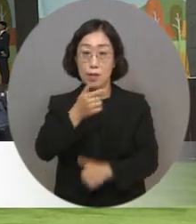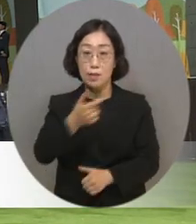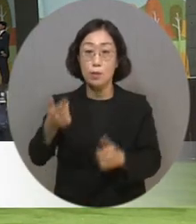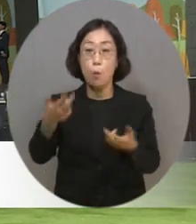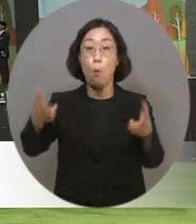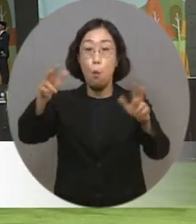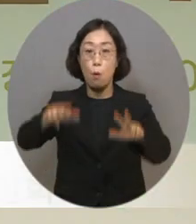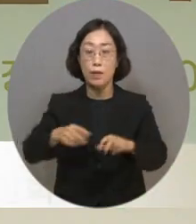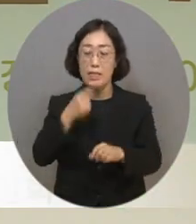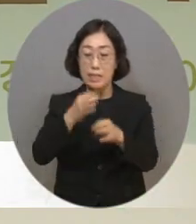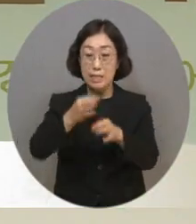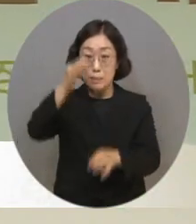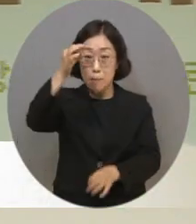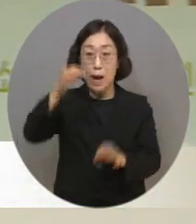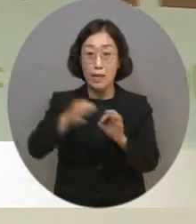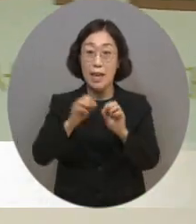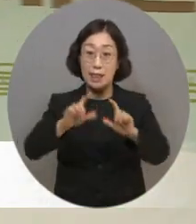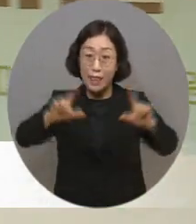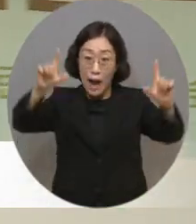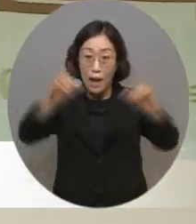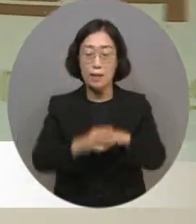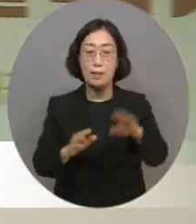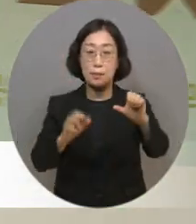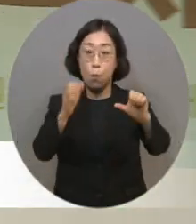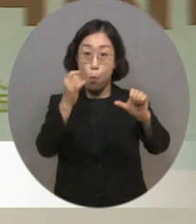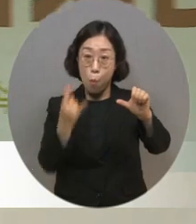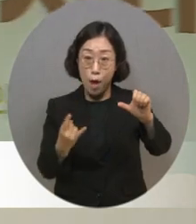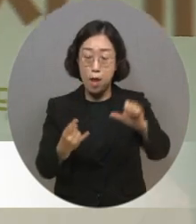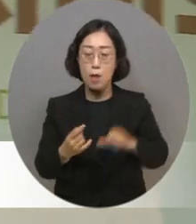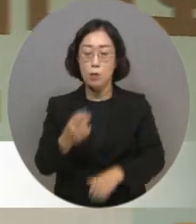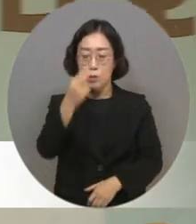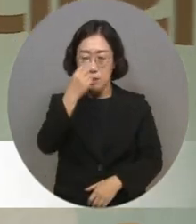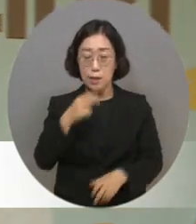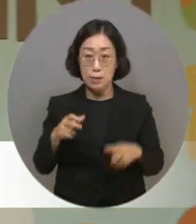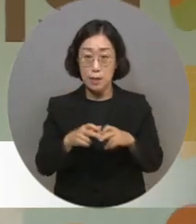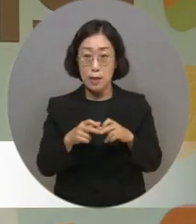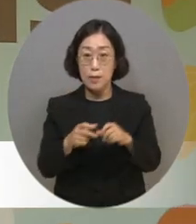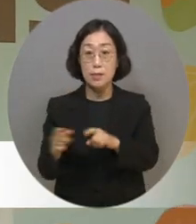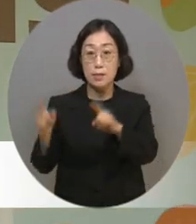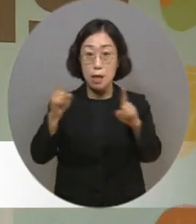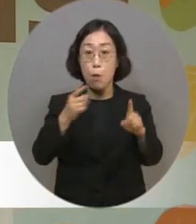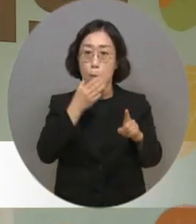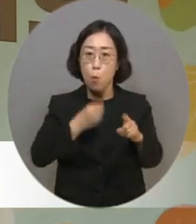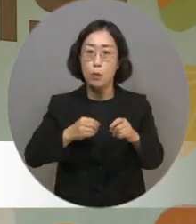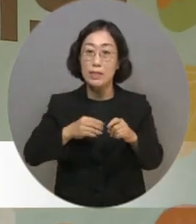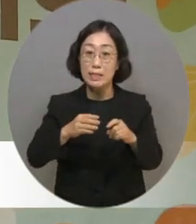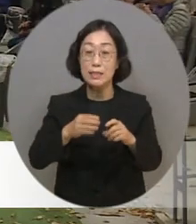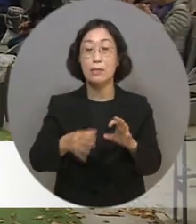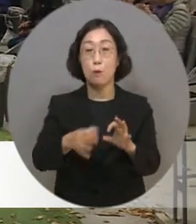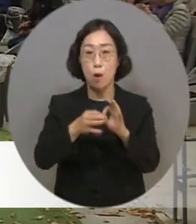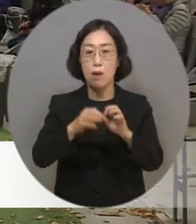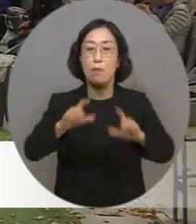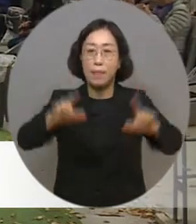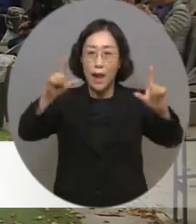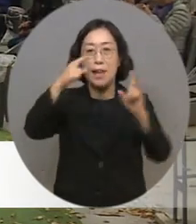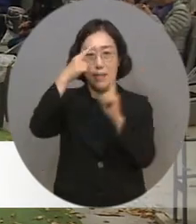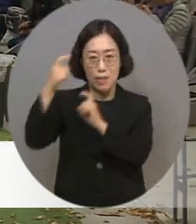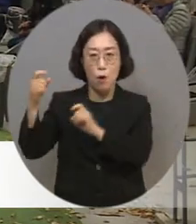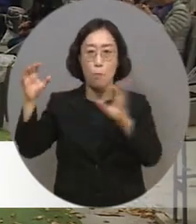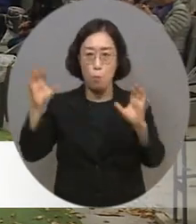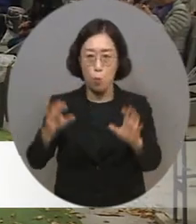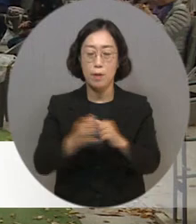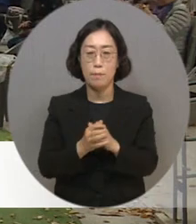어린이대공원에서 흰지팡이의 날을 맞이해 제45회 서울시각장애인 재활복지대회가 열렸습니다. 흰지팡이의